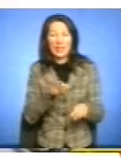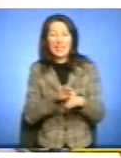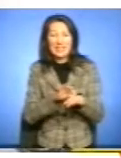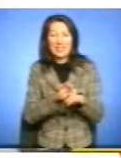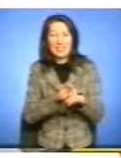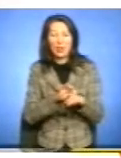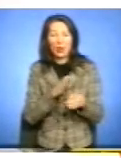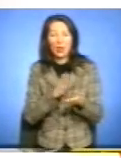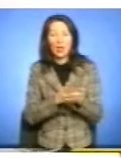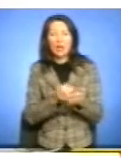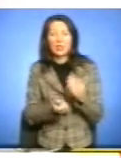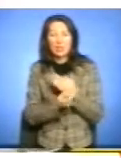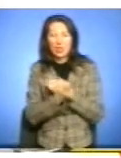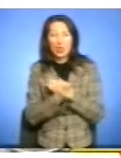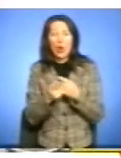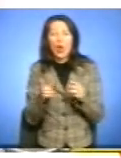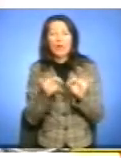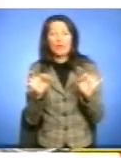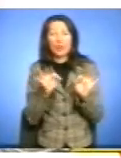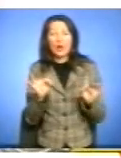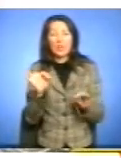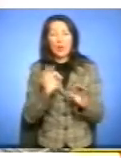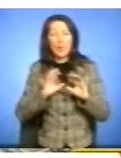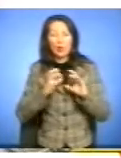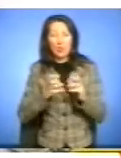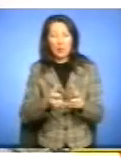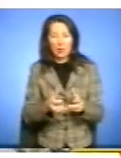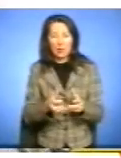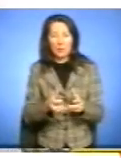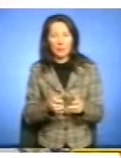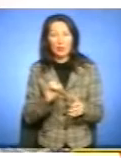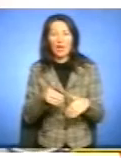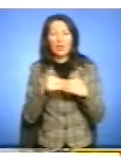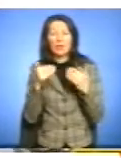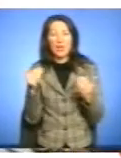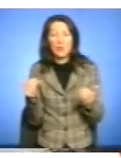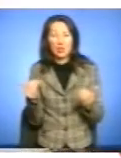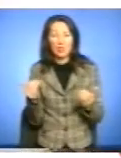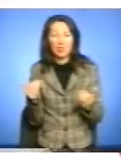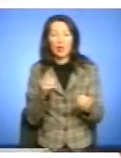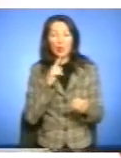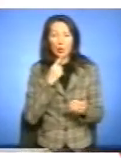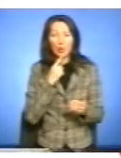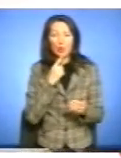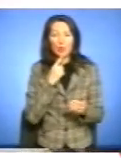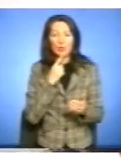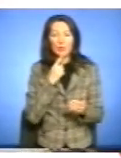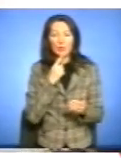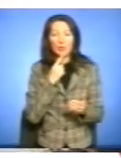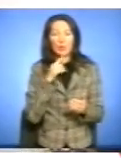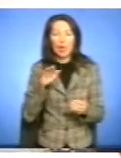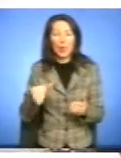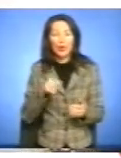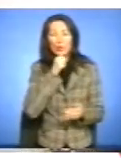є джерелом інформації про світ. От. І найбільше труднощів потім